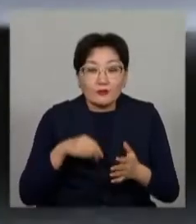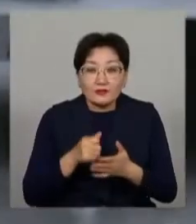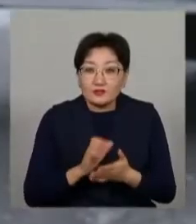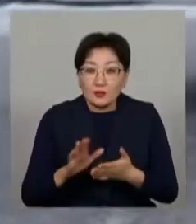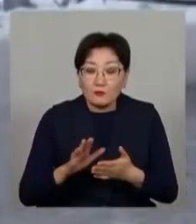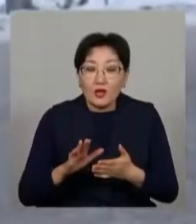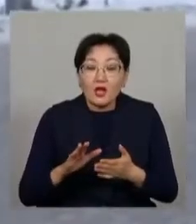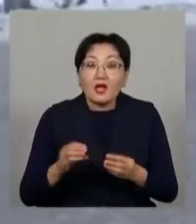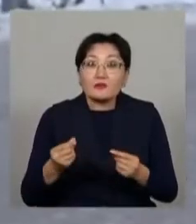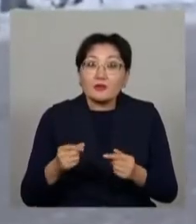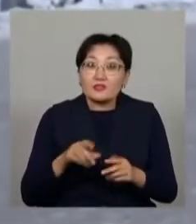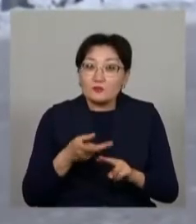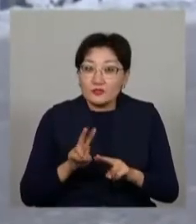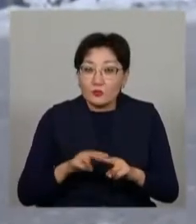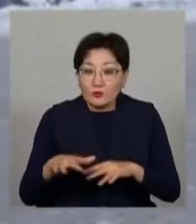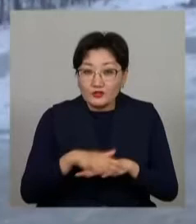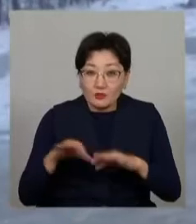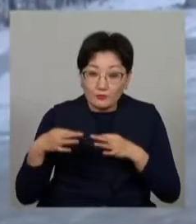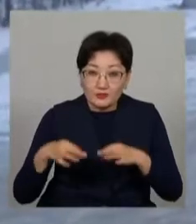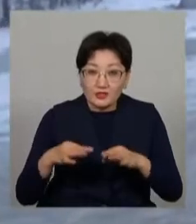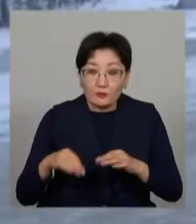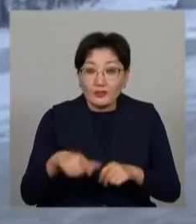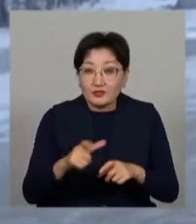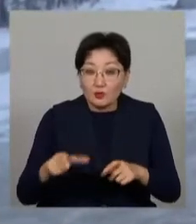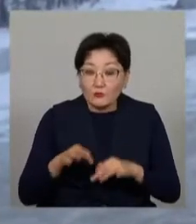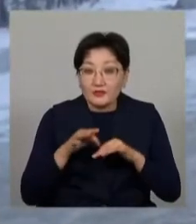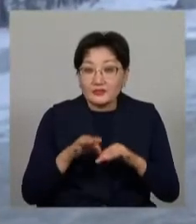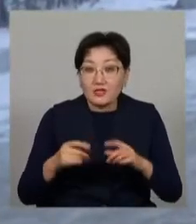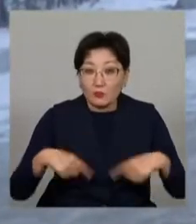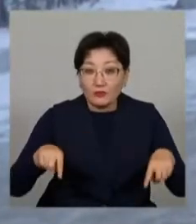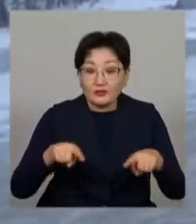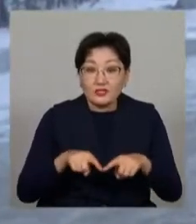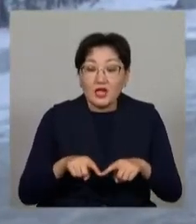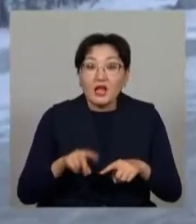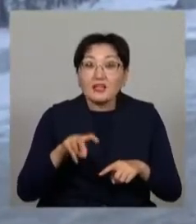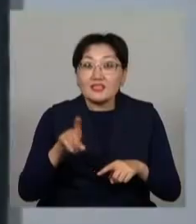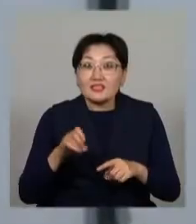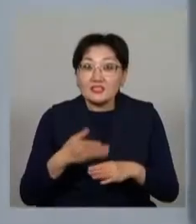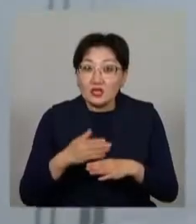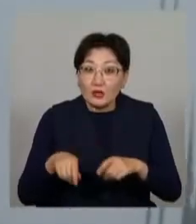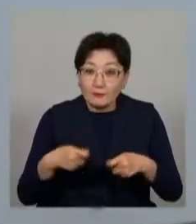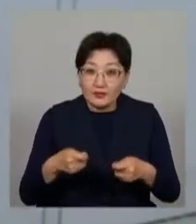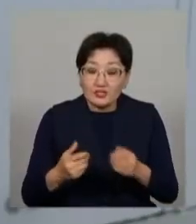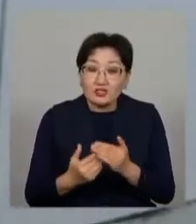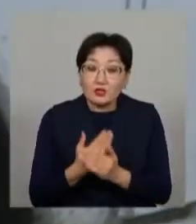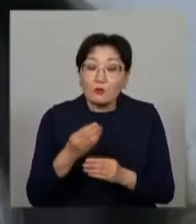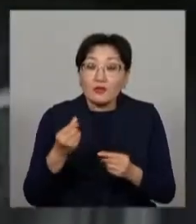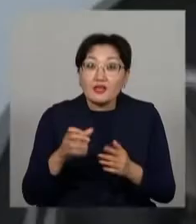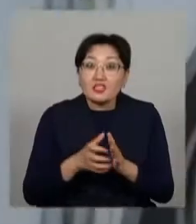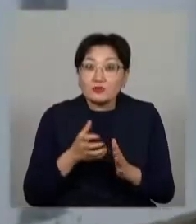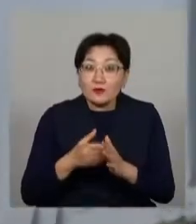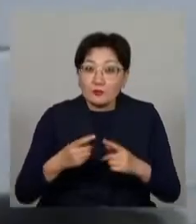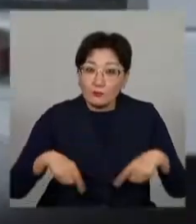қазына қаржысына жаңартылмайды. Ал қоғамдық көлікте жолаушылар тасымалдау компанияларына лизингке берілмек. Бірақ жаңартуға қаржысы